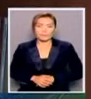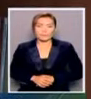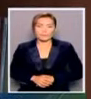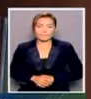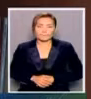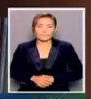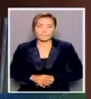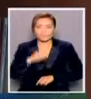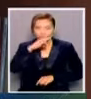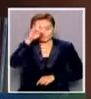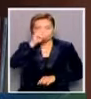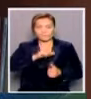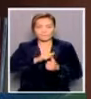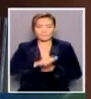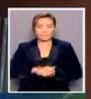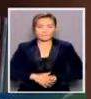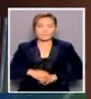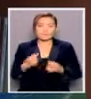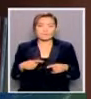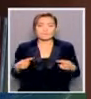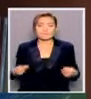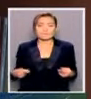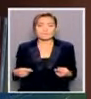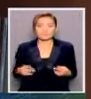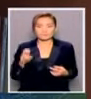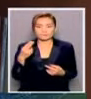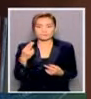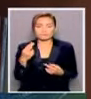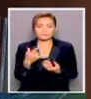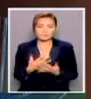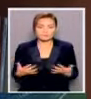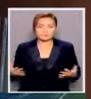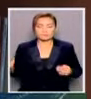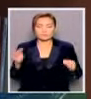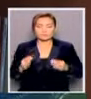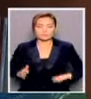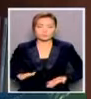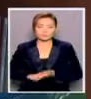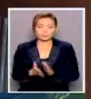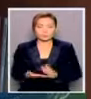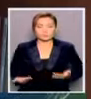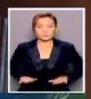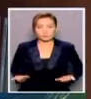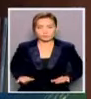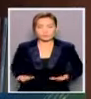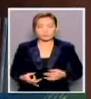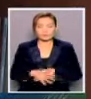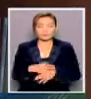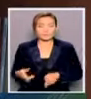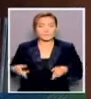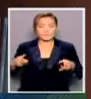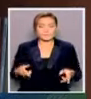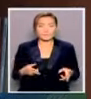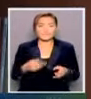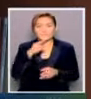біз Қазақстаннан тысқары көптеген этникалық қазақтардың тыныс тіршілігін және де осы елге келіп қосылып